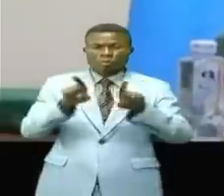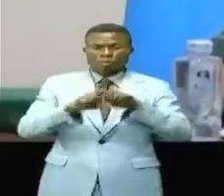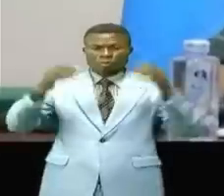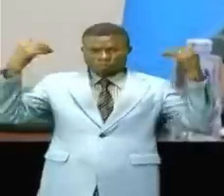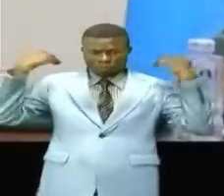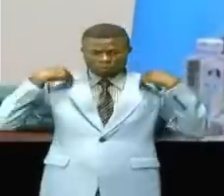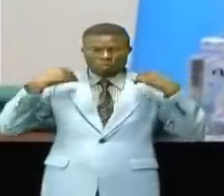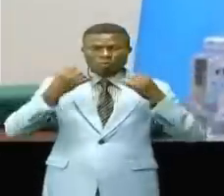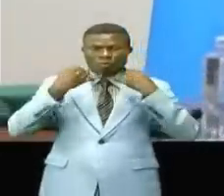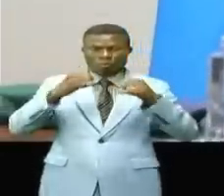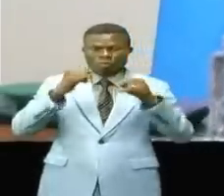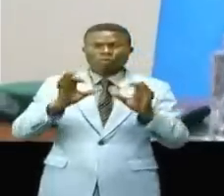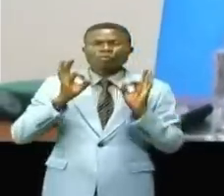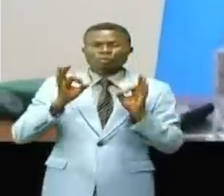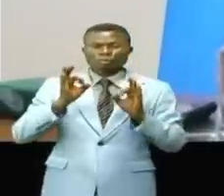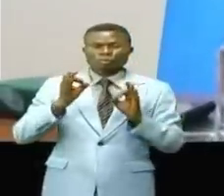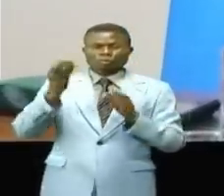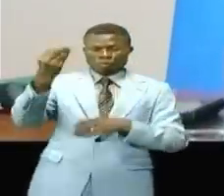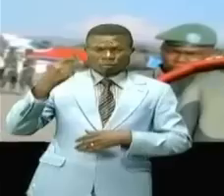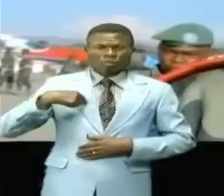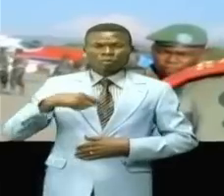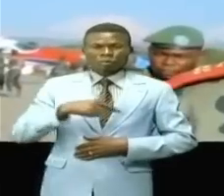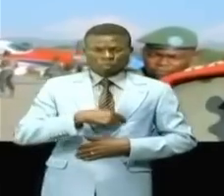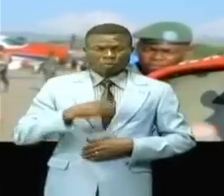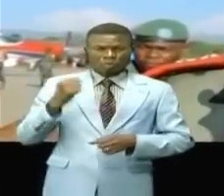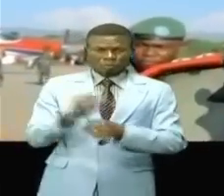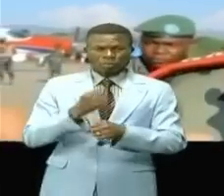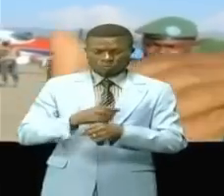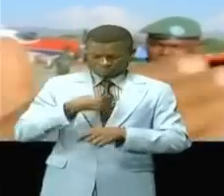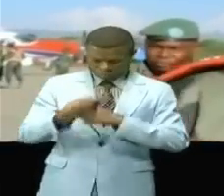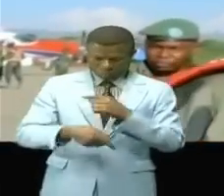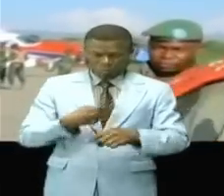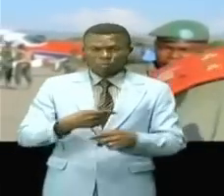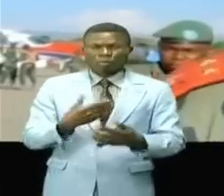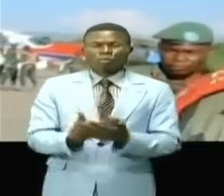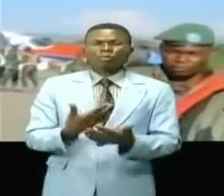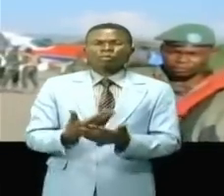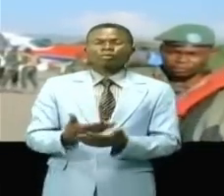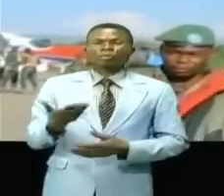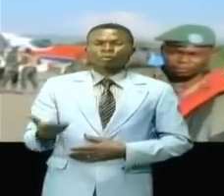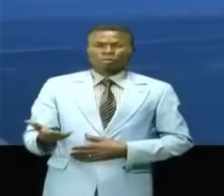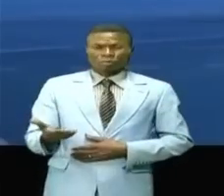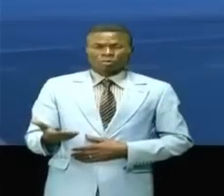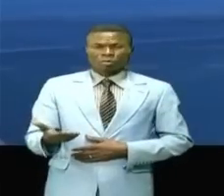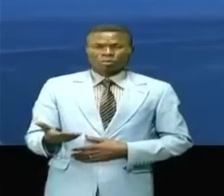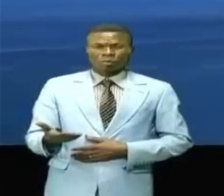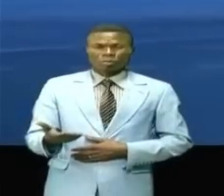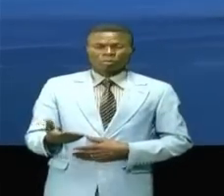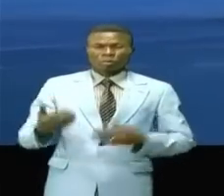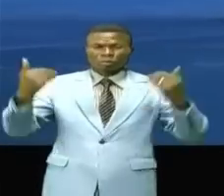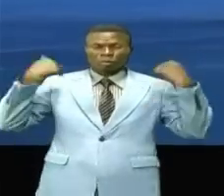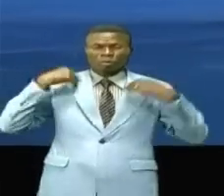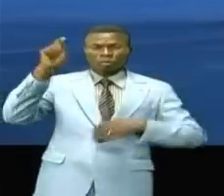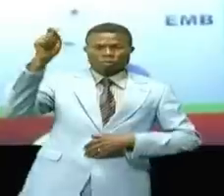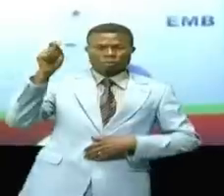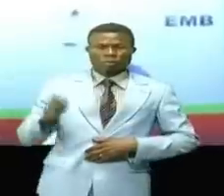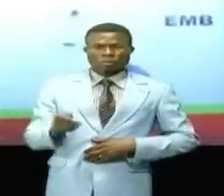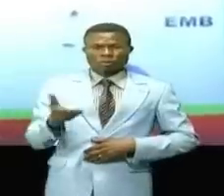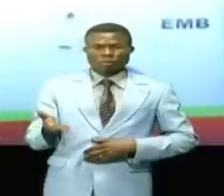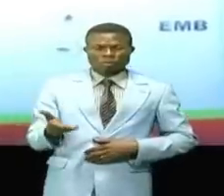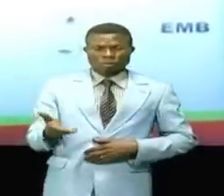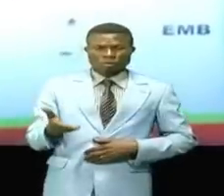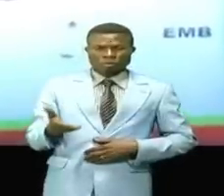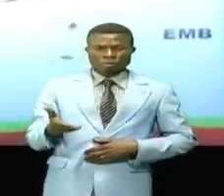des nouvelles instructions de sorte que les opérations puissent, n'est-ce pas, être menées à bon port. Le chef d'état-major général